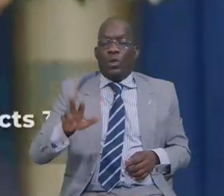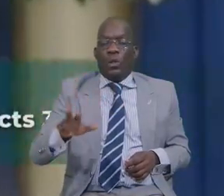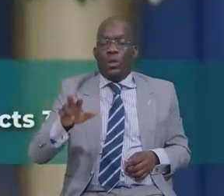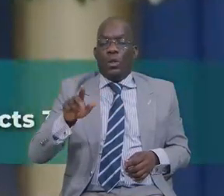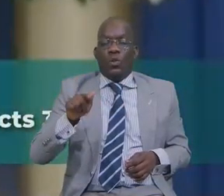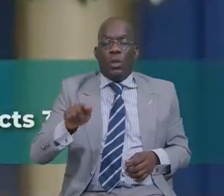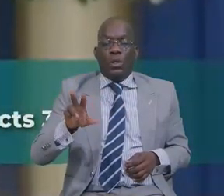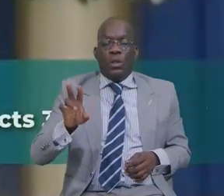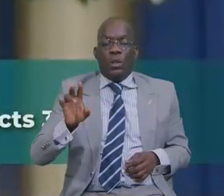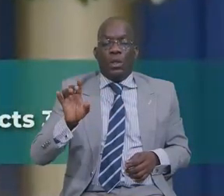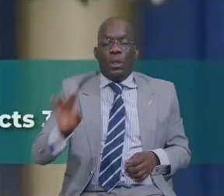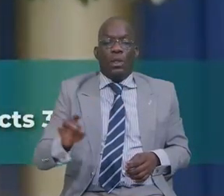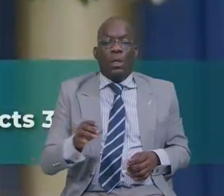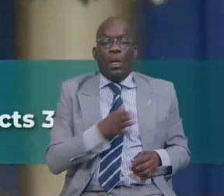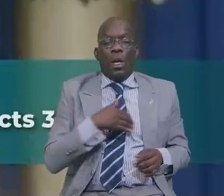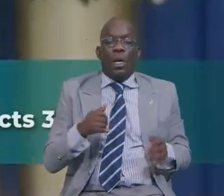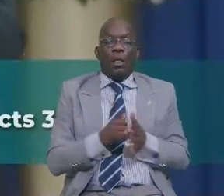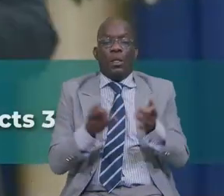Matthieu 7.